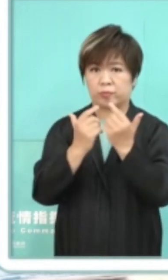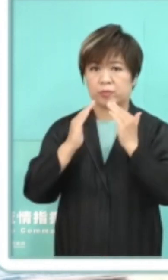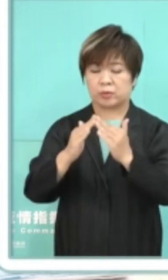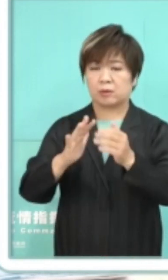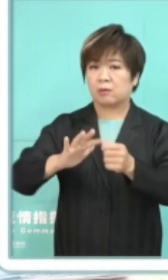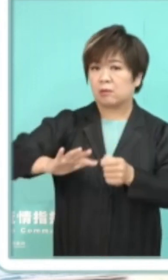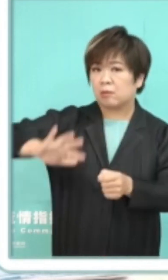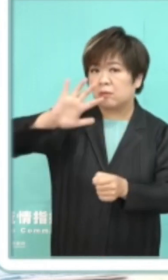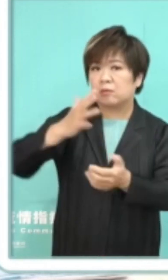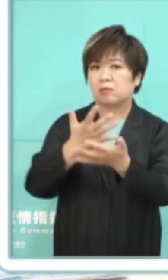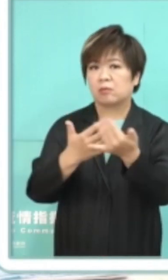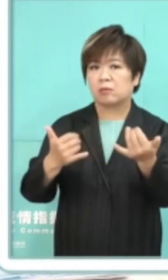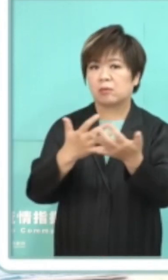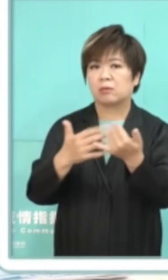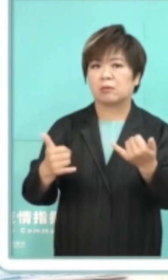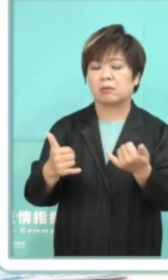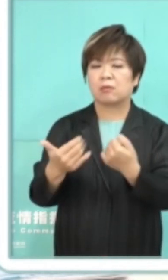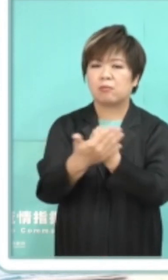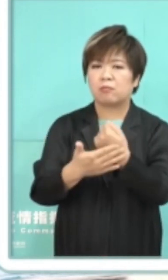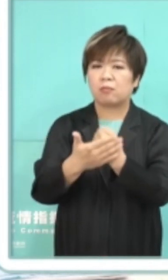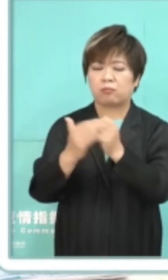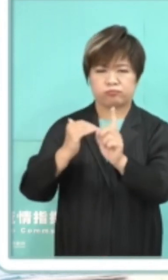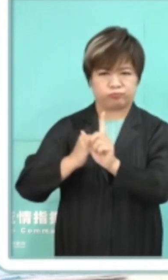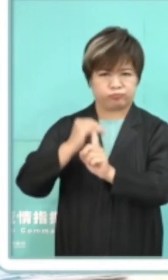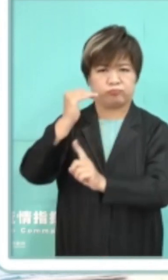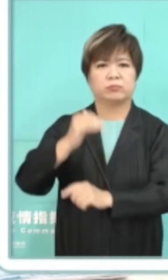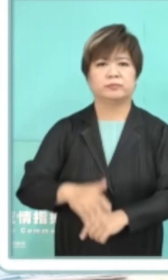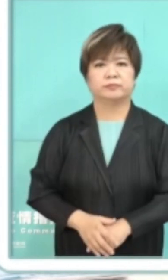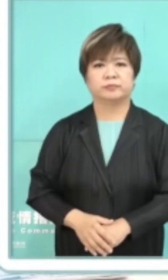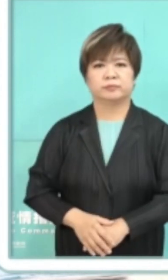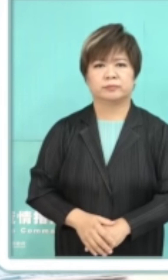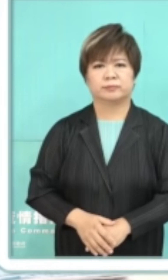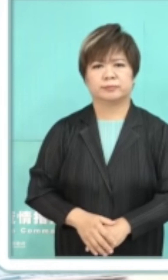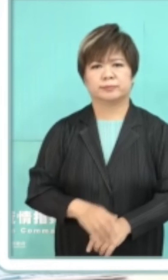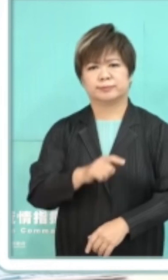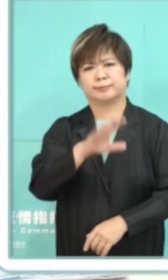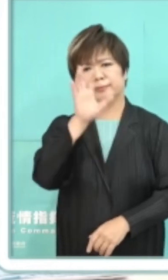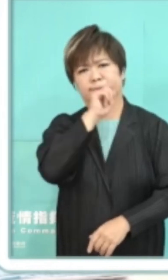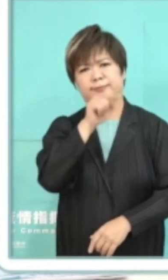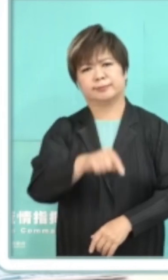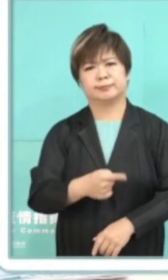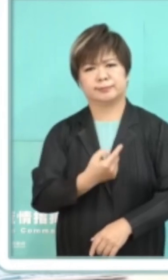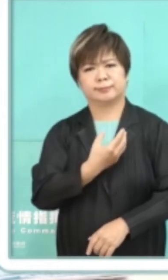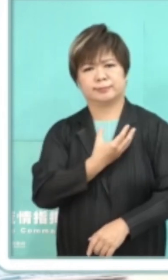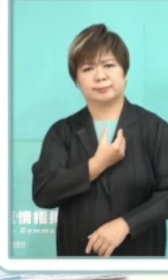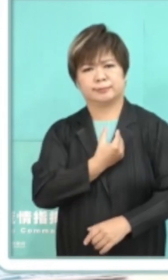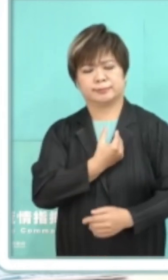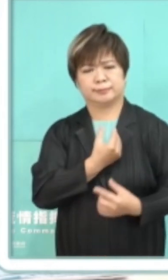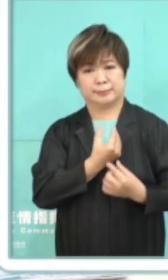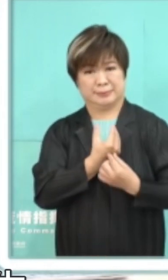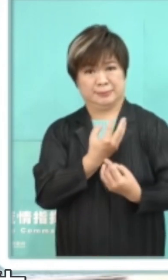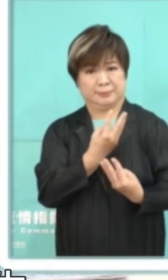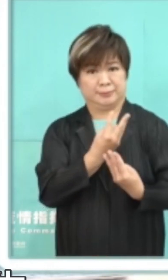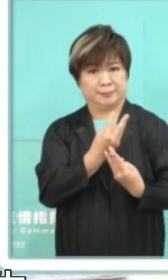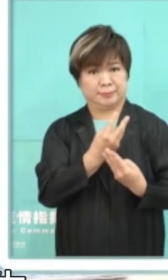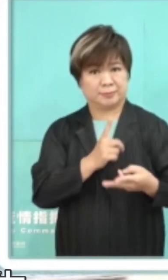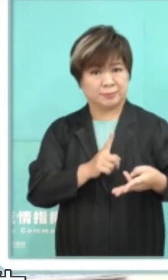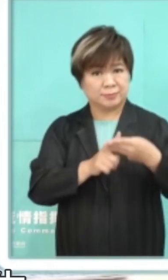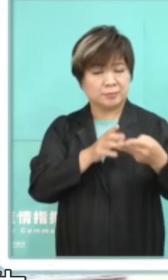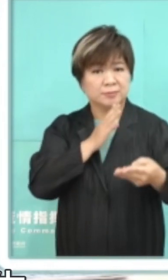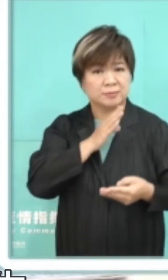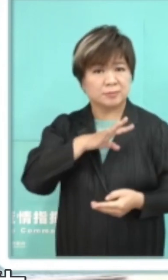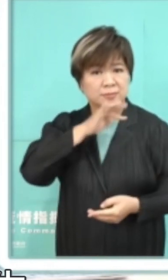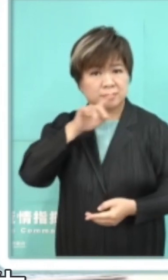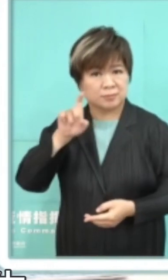北市的高中生哦一个比较好的保护。特别是这很比较奇怪啊，他出现心肌炎主要集中